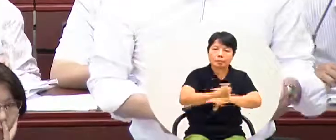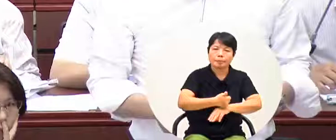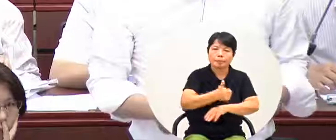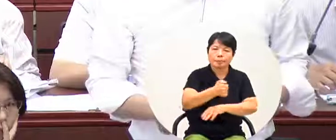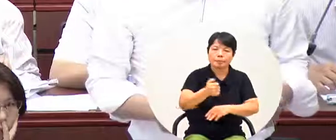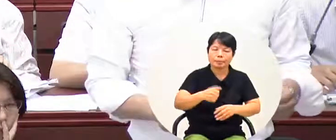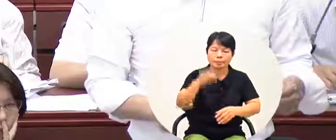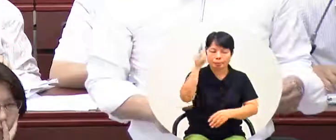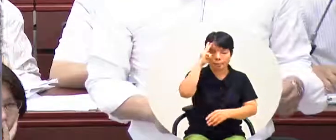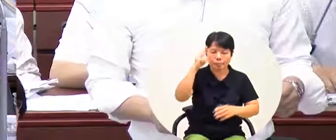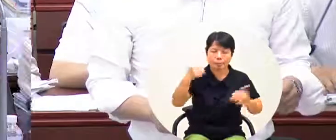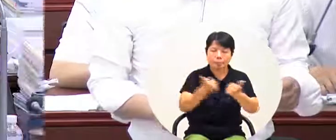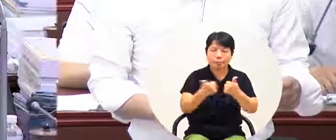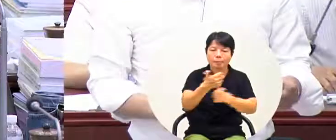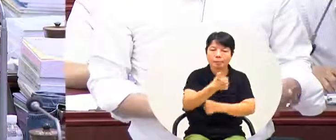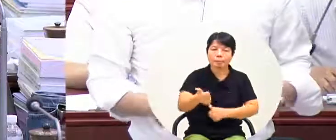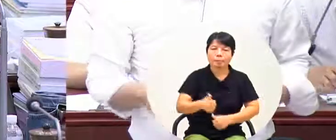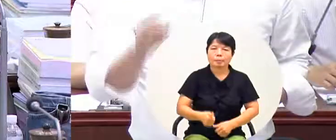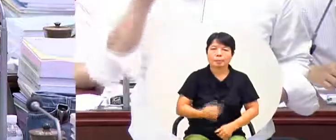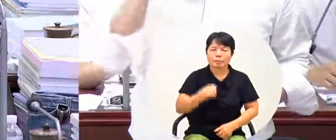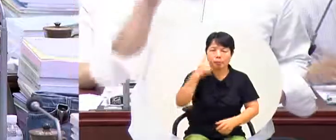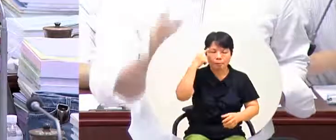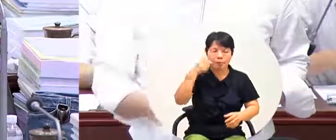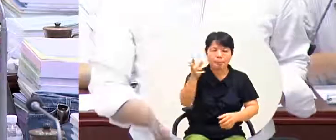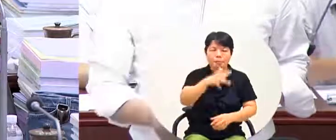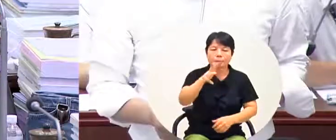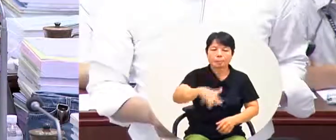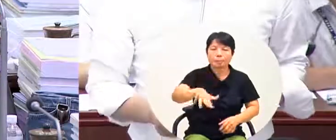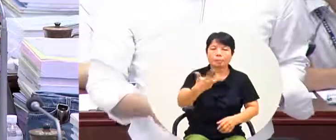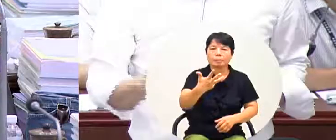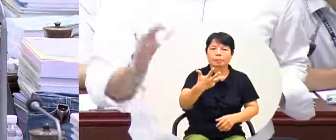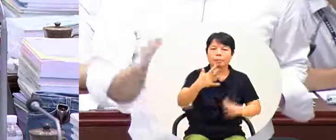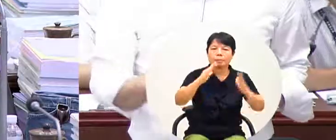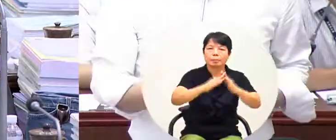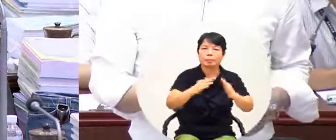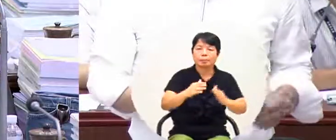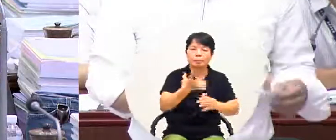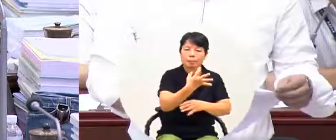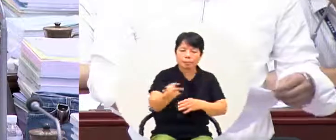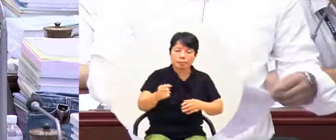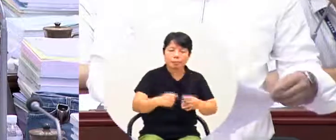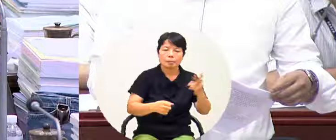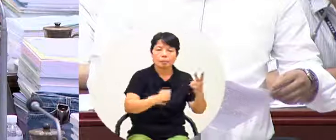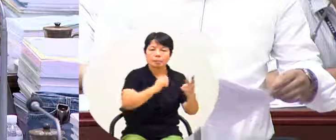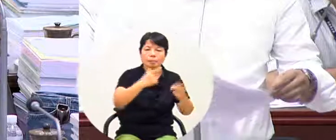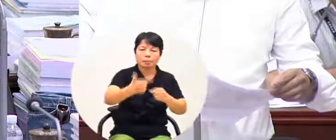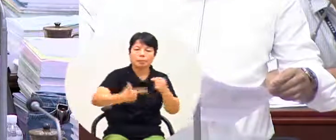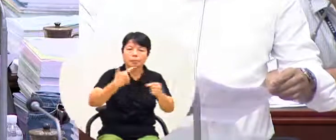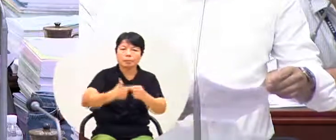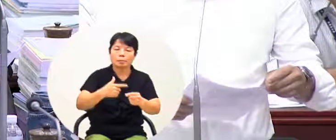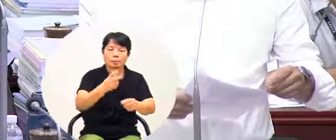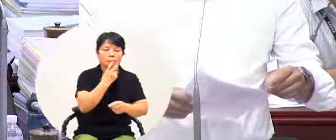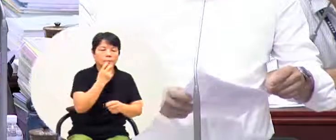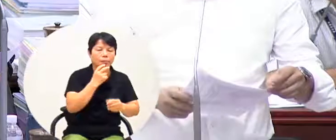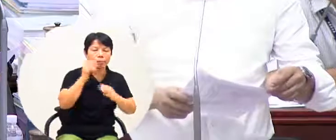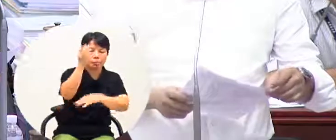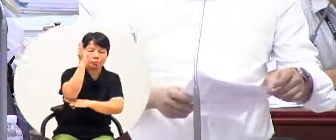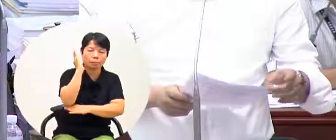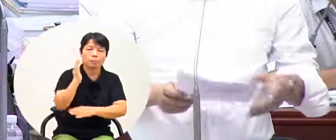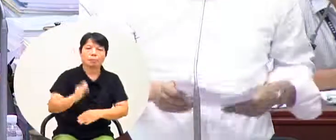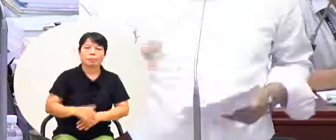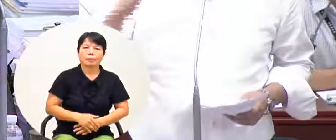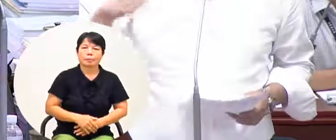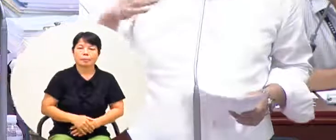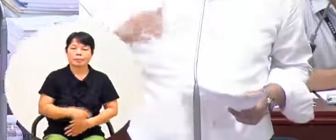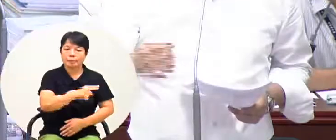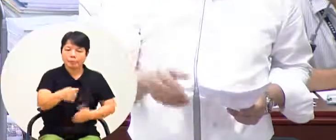想8800户这个数字是，当然是2016年那个时候中央政府他由那个营建署那